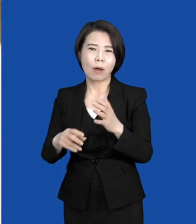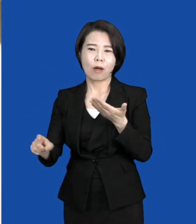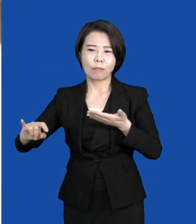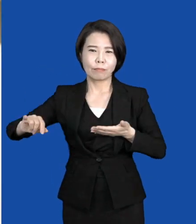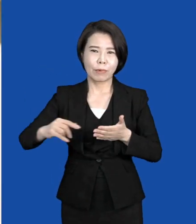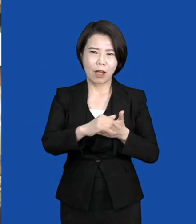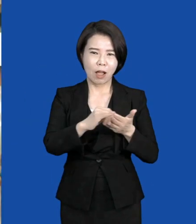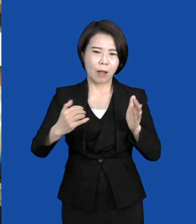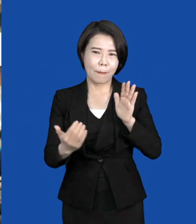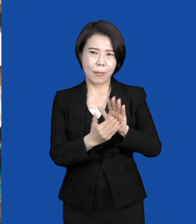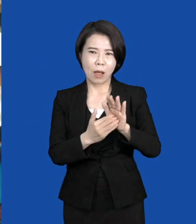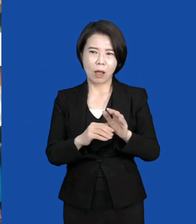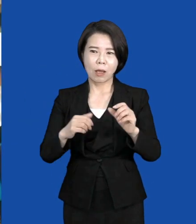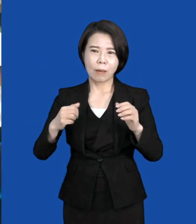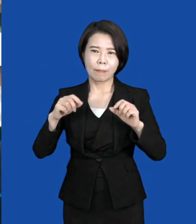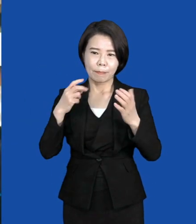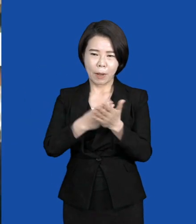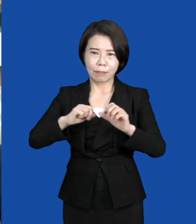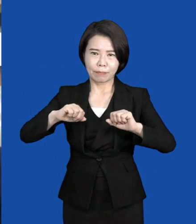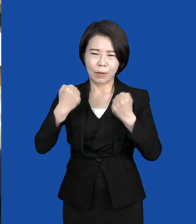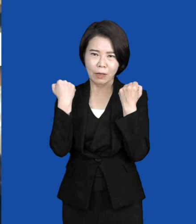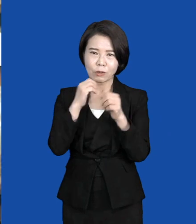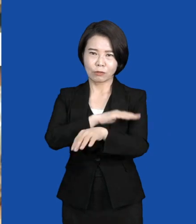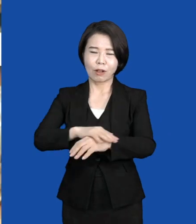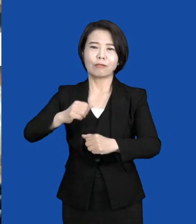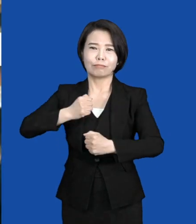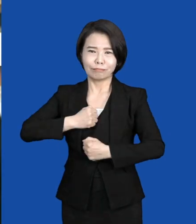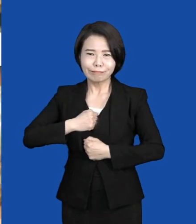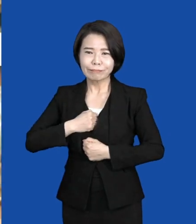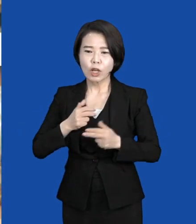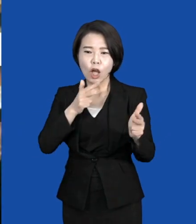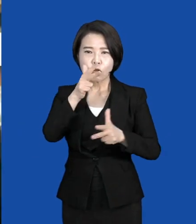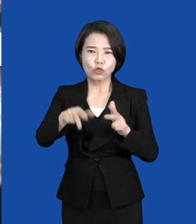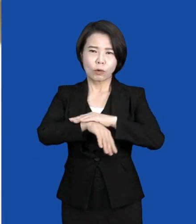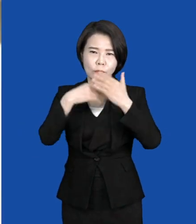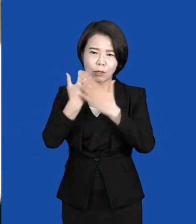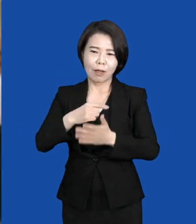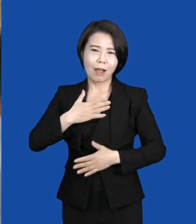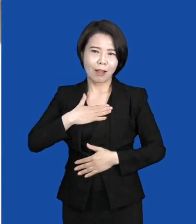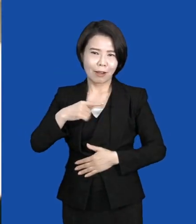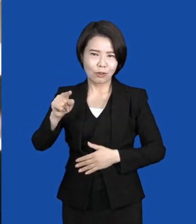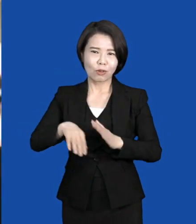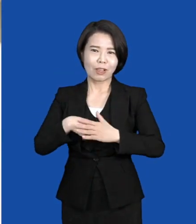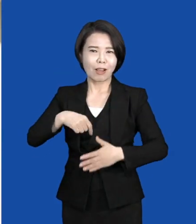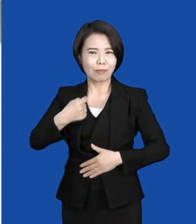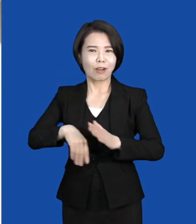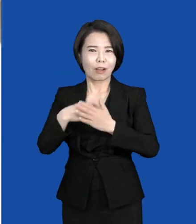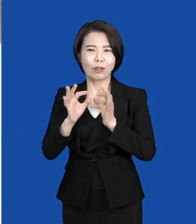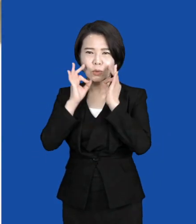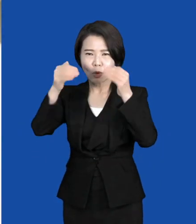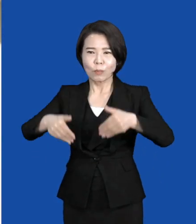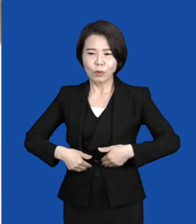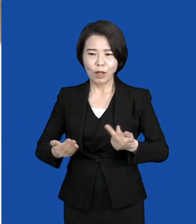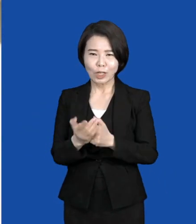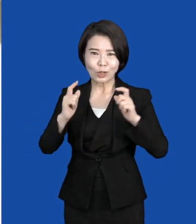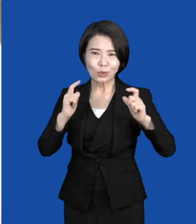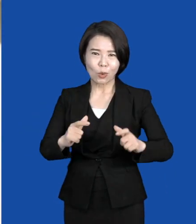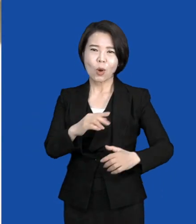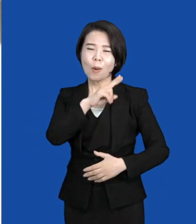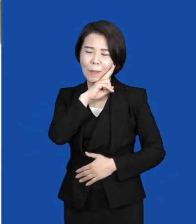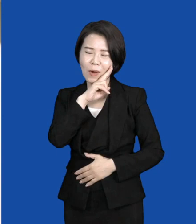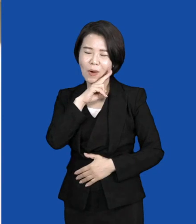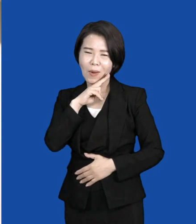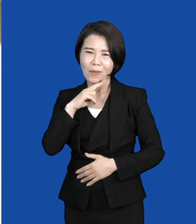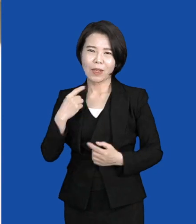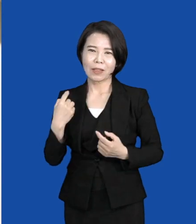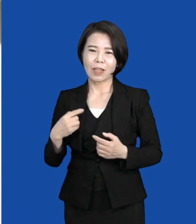방역수칙을 잘 지켜서 친절, 캠페인 전개 그리고 업체가 자정 노력을 통하여 관광객들이 제주를 편하게 방문을